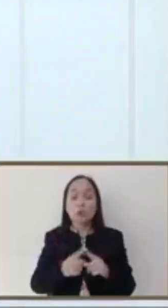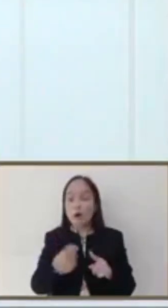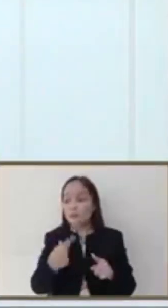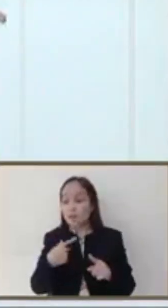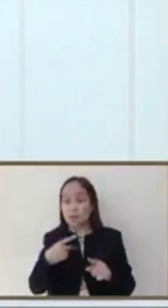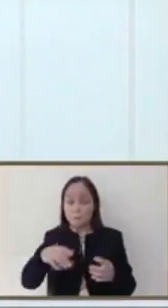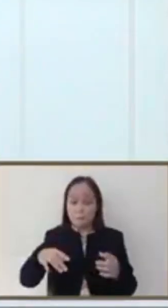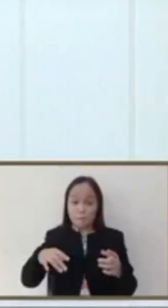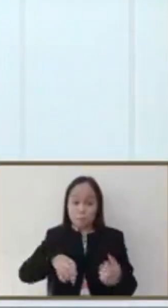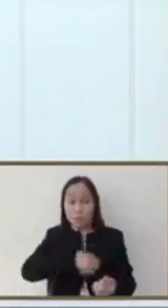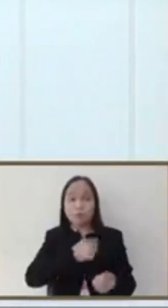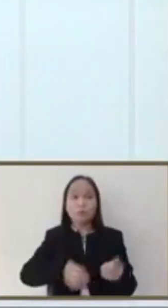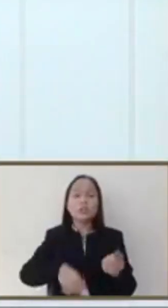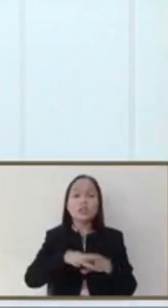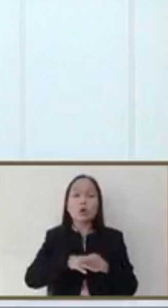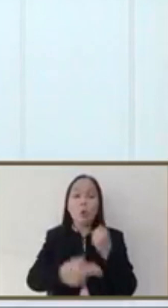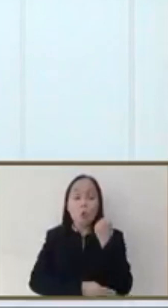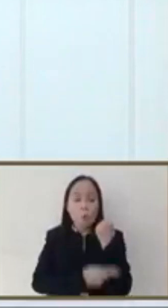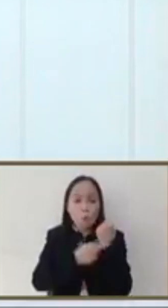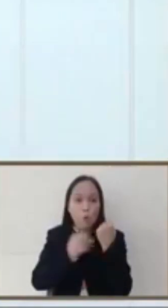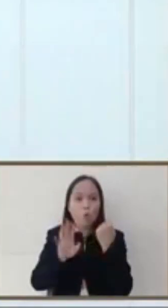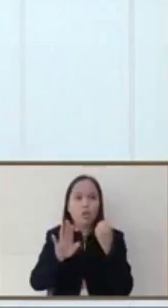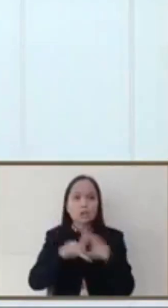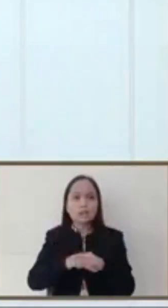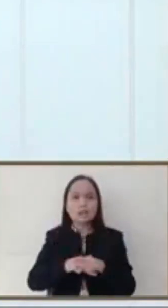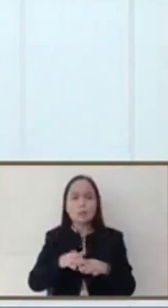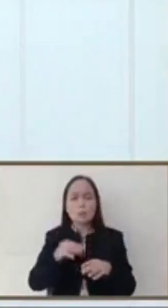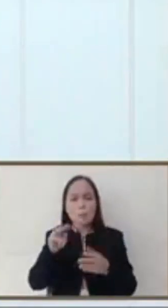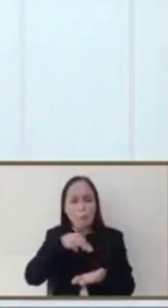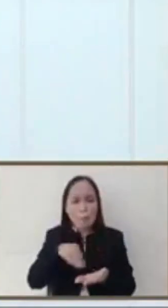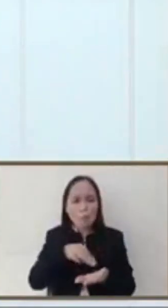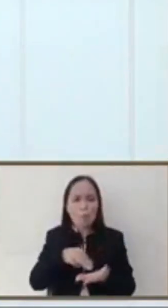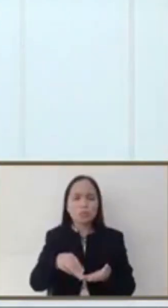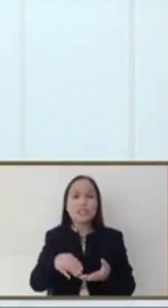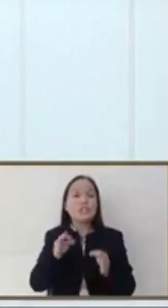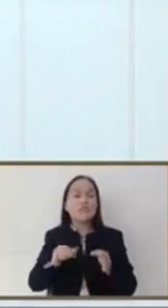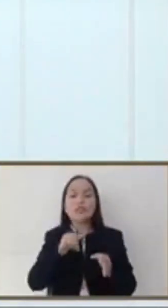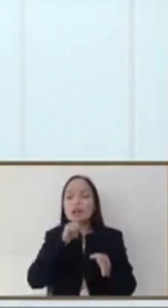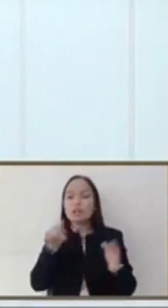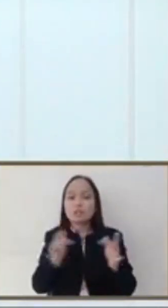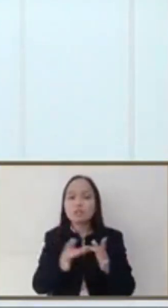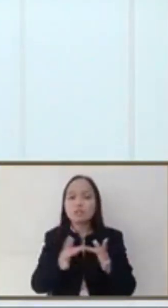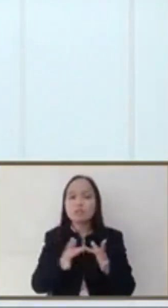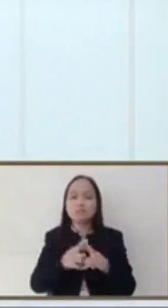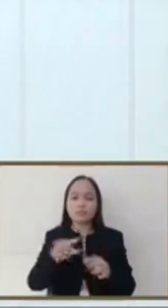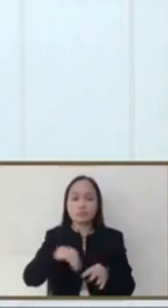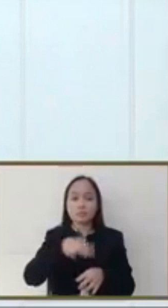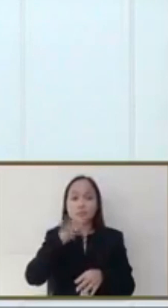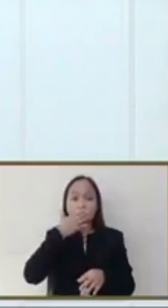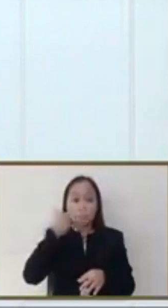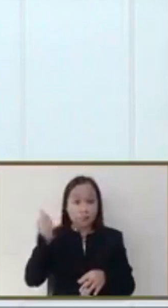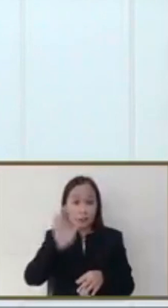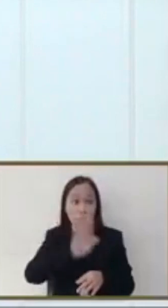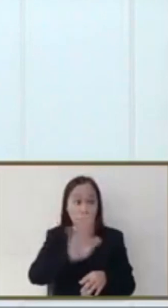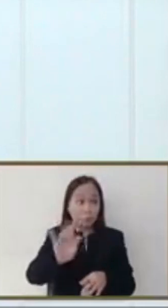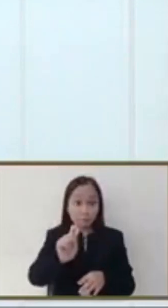hotel, nasa concert, mga kapatid. Kung hindi natin yan, i-connect, mga kapatid, sa soul winning. Listen, your tithes and